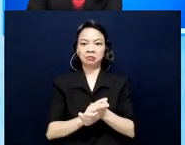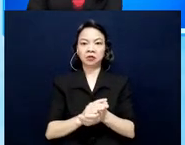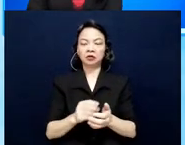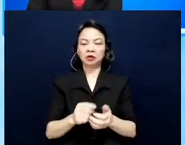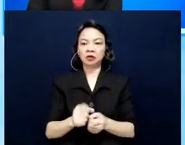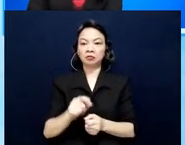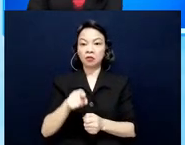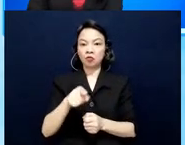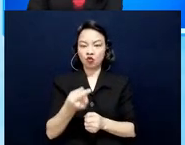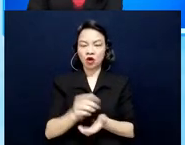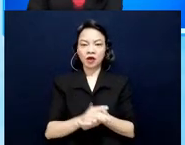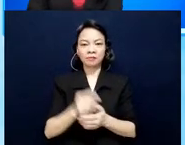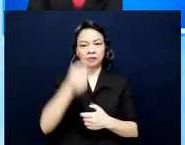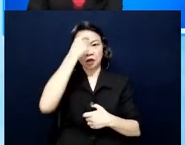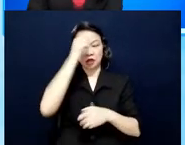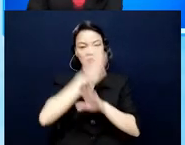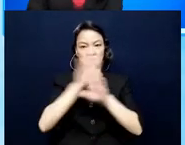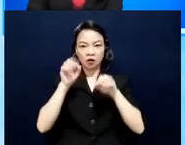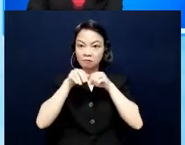menular.